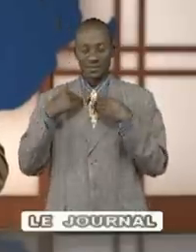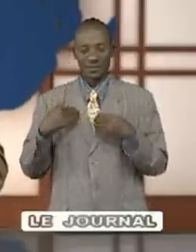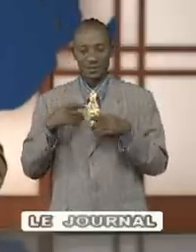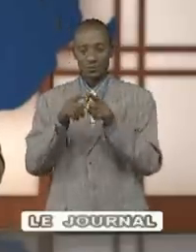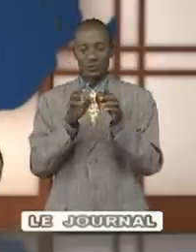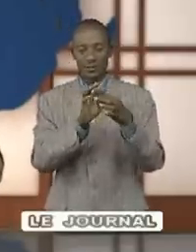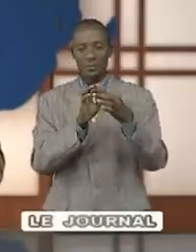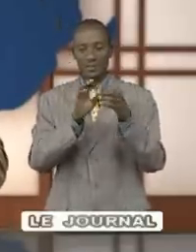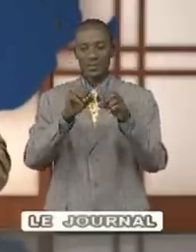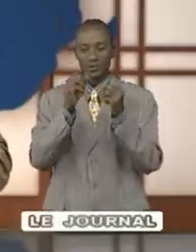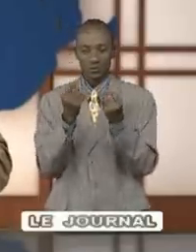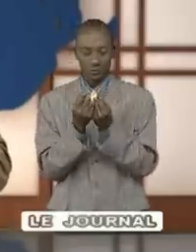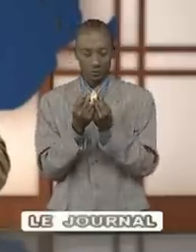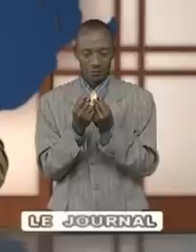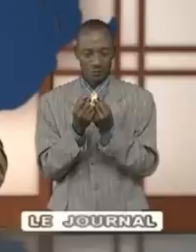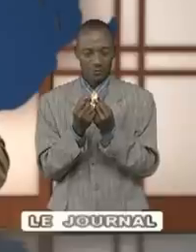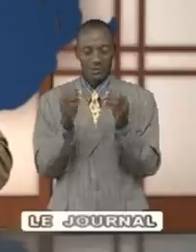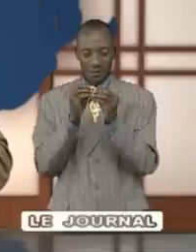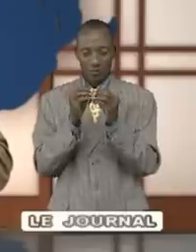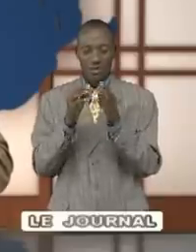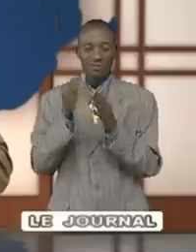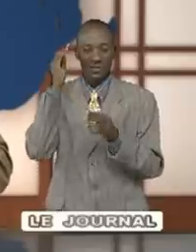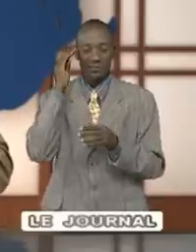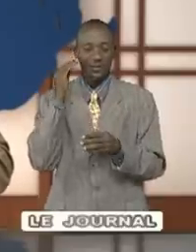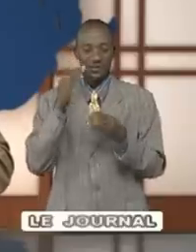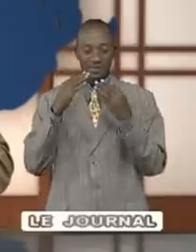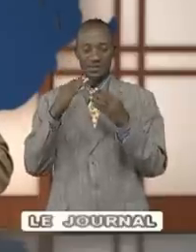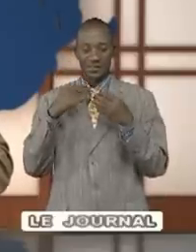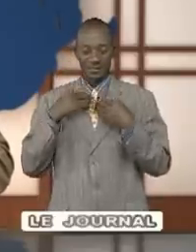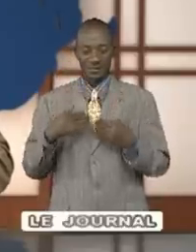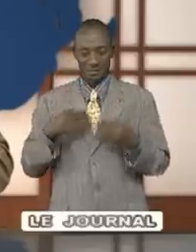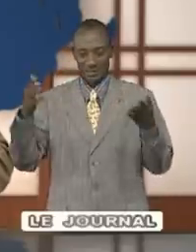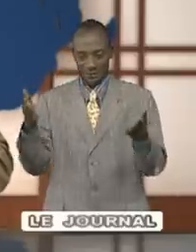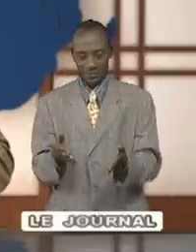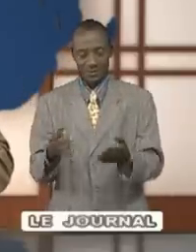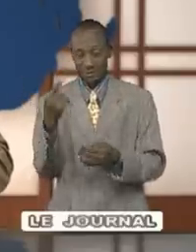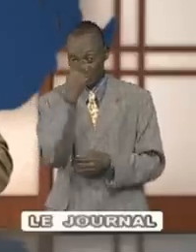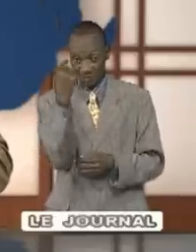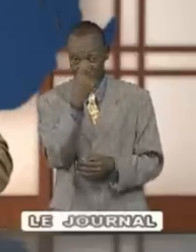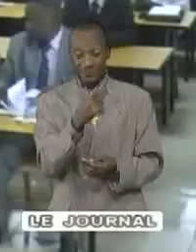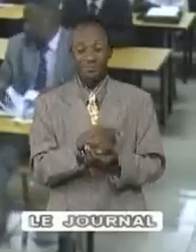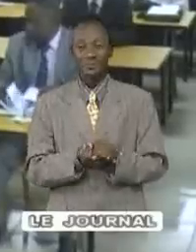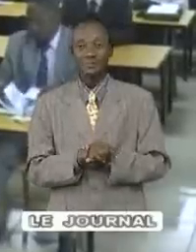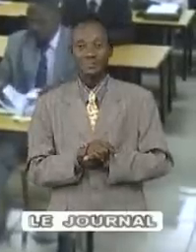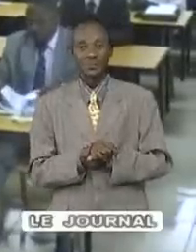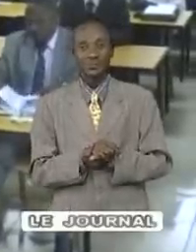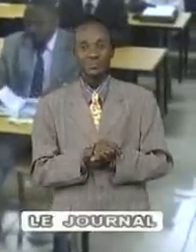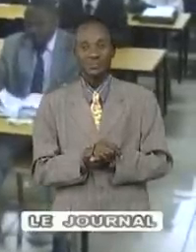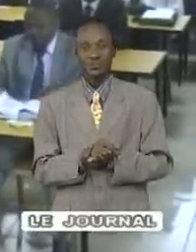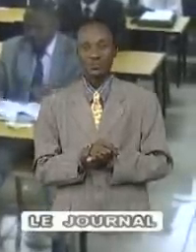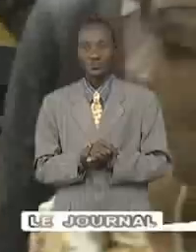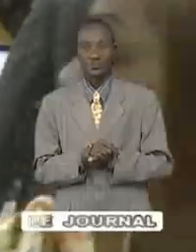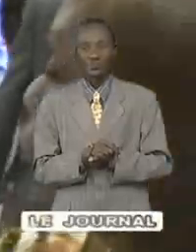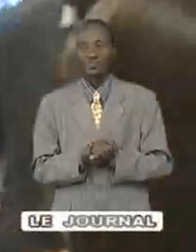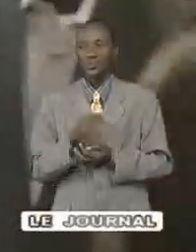Cette réunion a été présidée par le ministre de la Santé publique, le docteur Félix Kabangé-Numbi. Reportage Virginie Lofembe. Le ministre